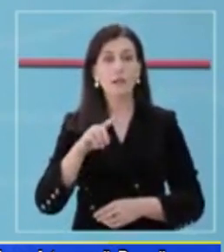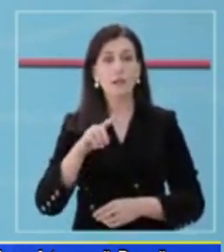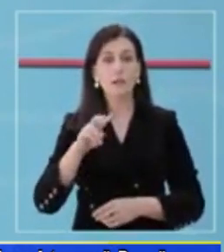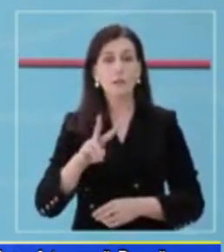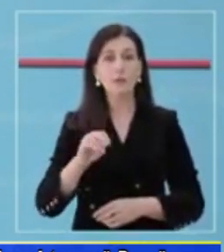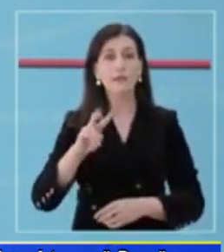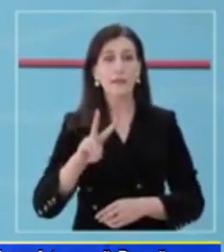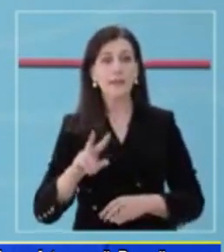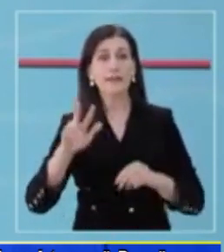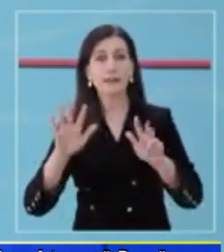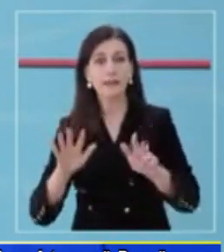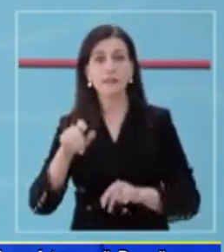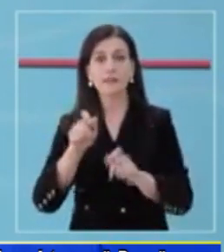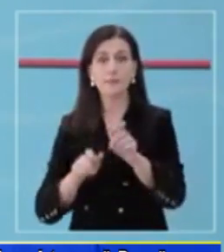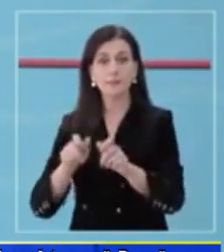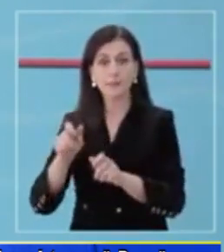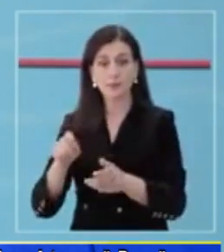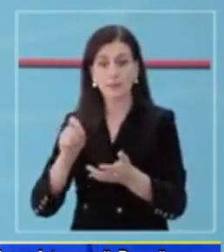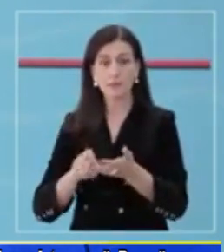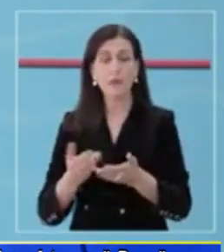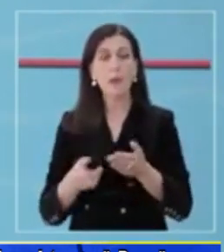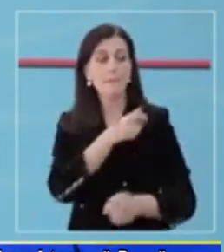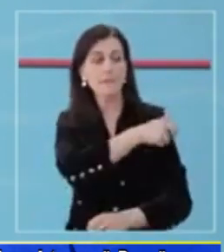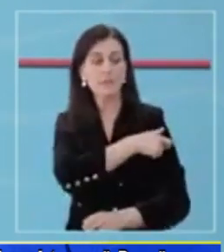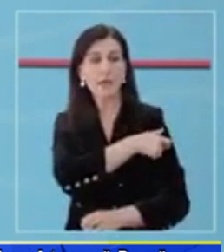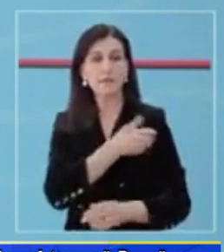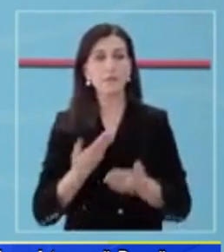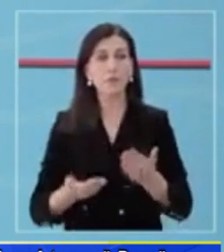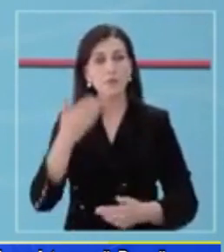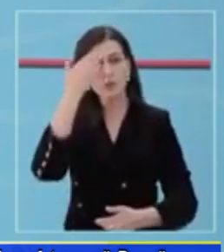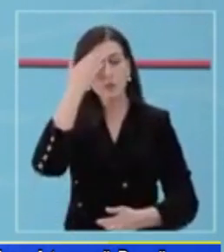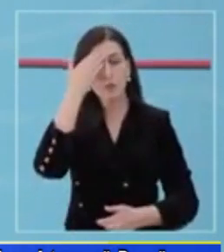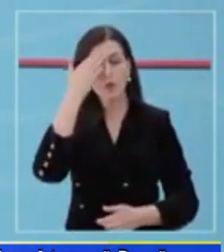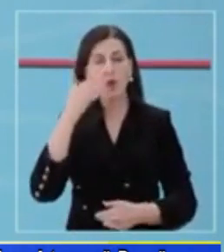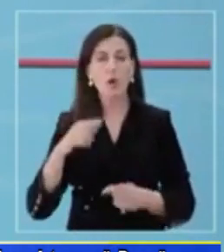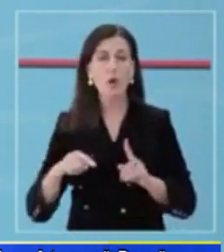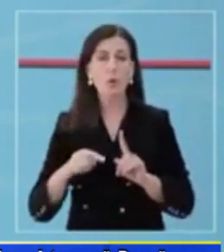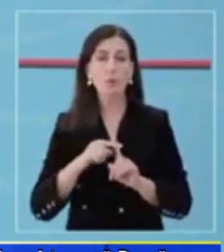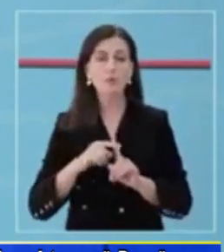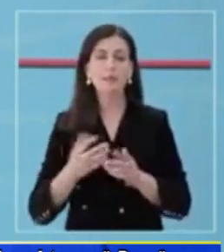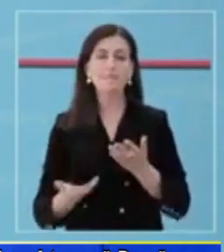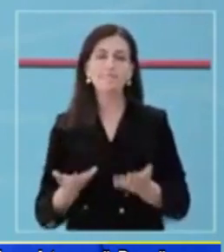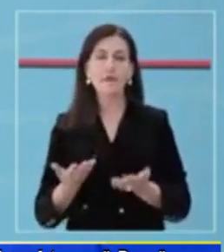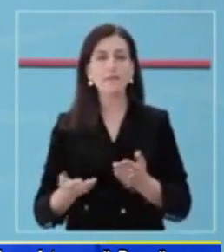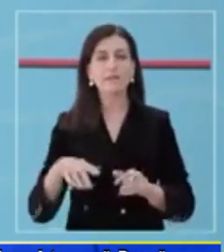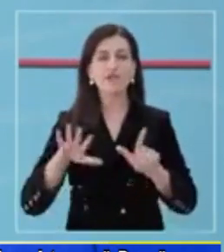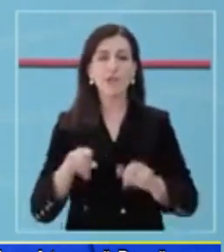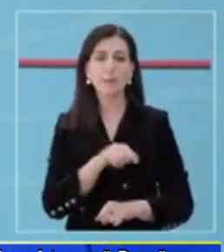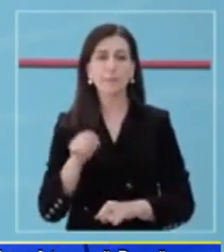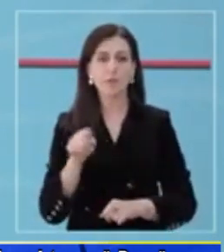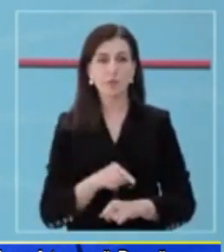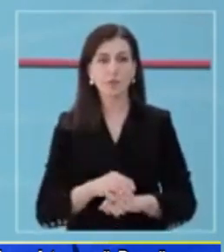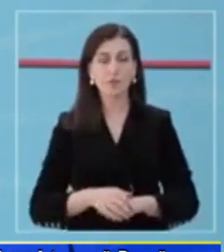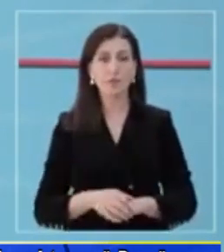2035 testime serologjike në personel shëndetësor me një pozitivitet të përgjithshëm rreth 7%.